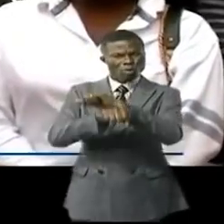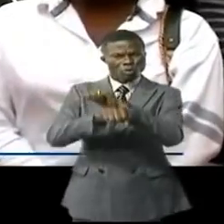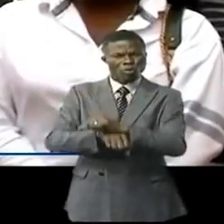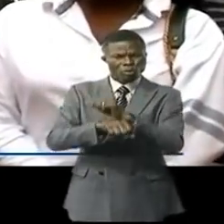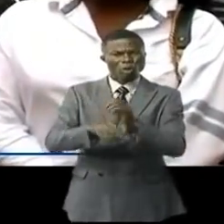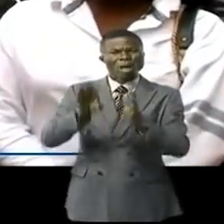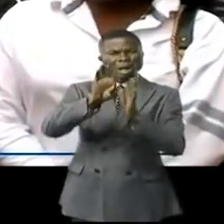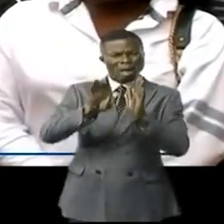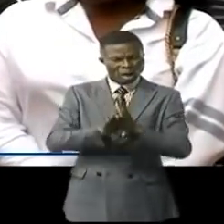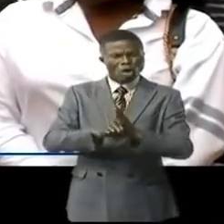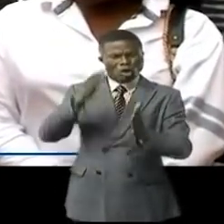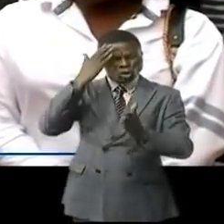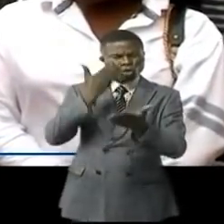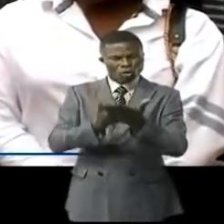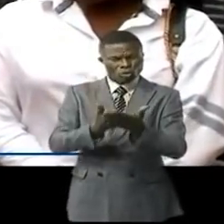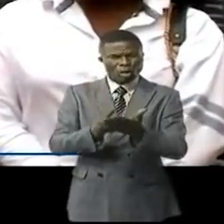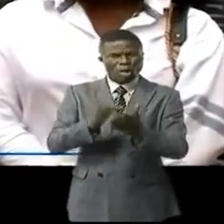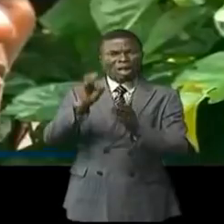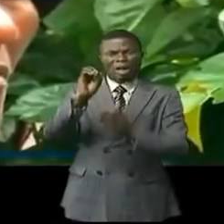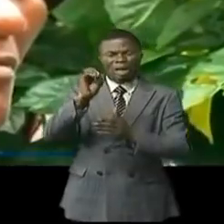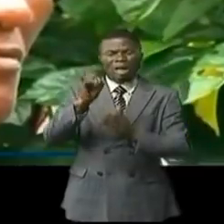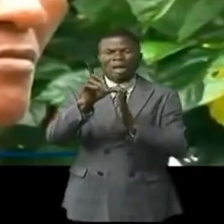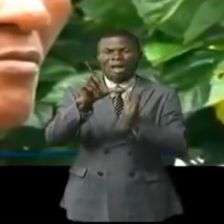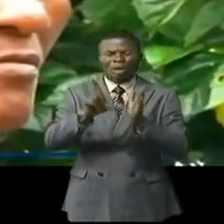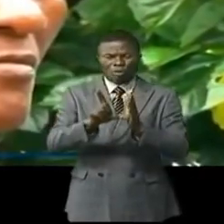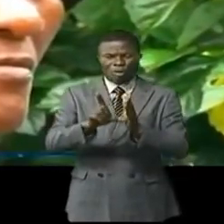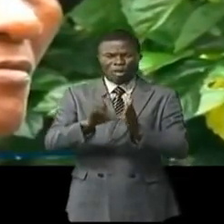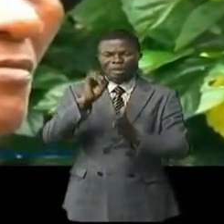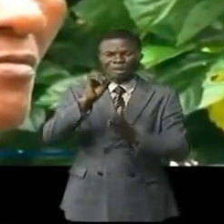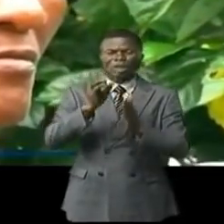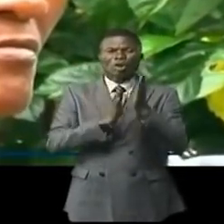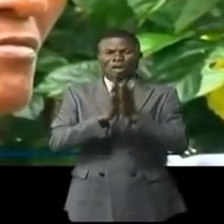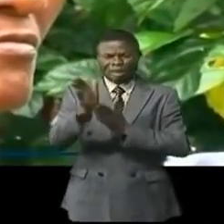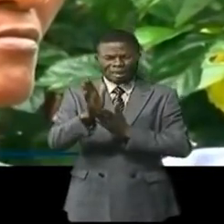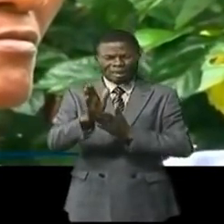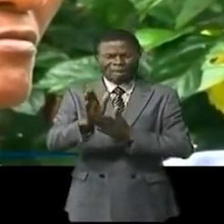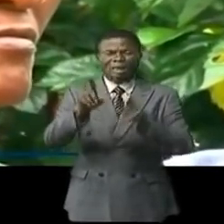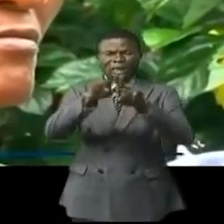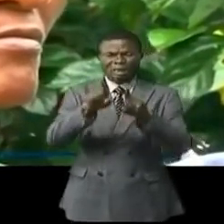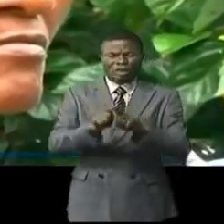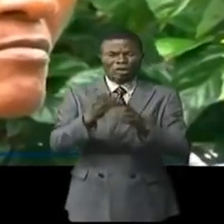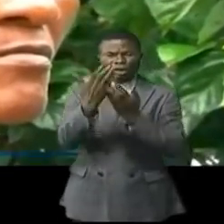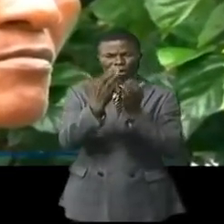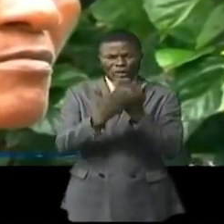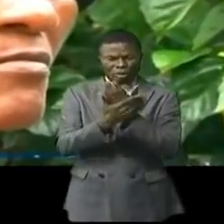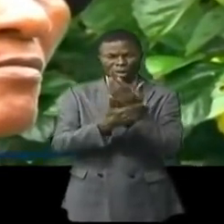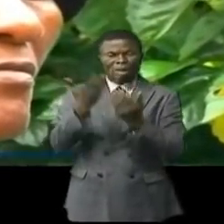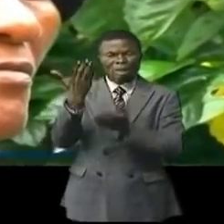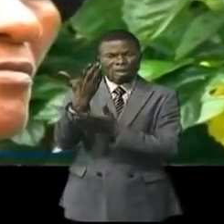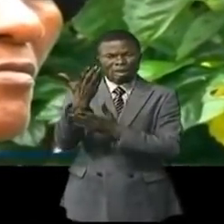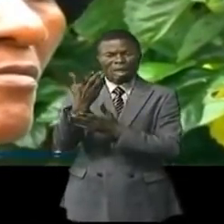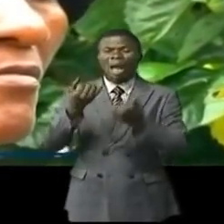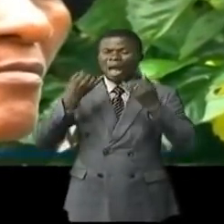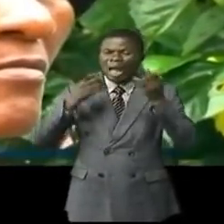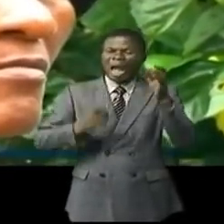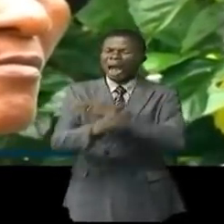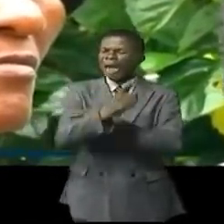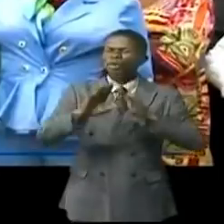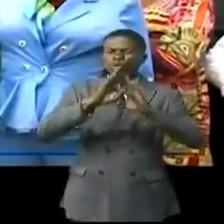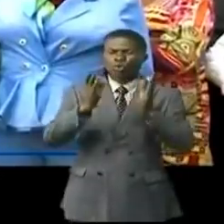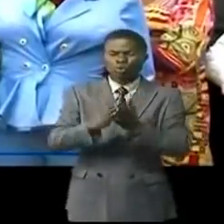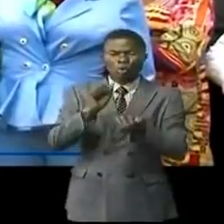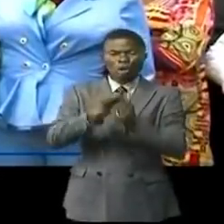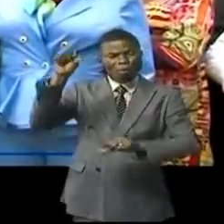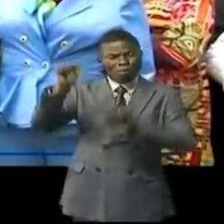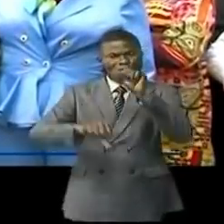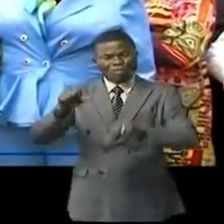et appuyées par la loi 015 du 15 juillet 2015. Nous saisissons l'occasion pour tirer la sonnette d'alarme en dénonçant les manœuvres sordides montées